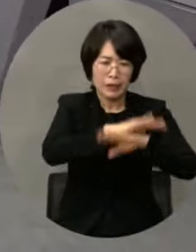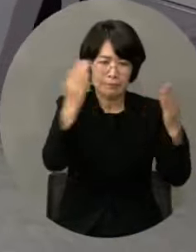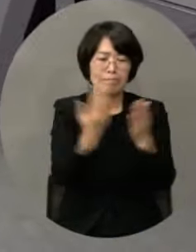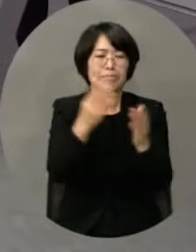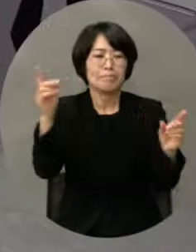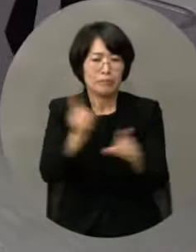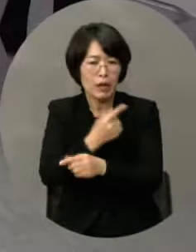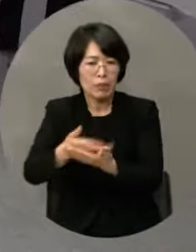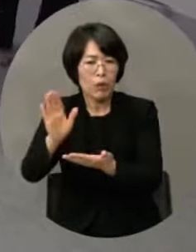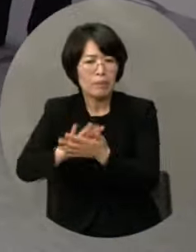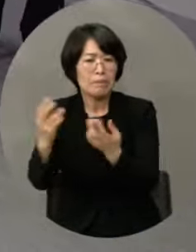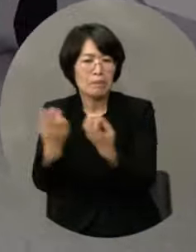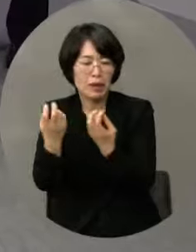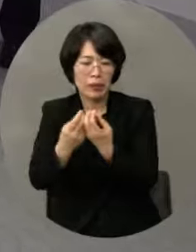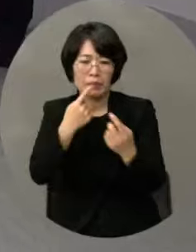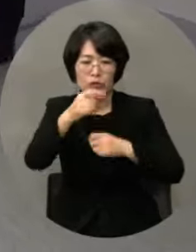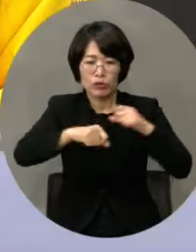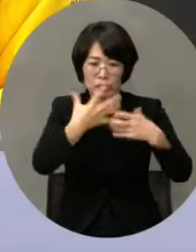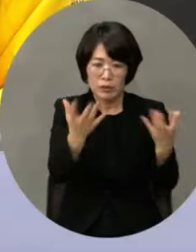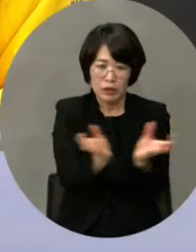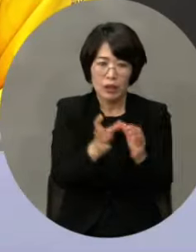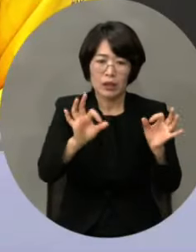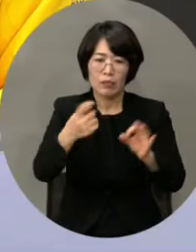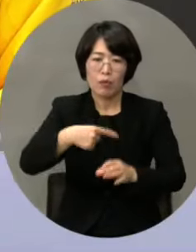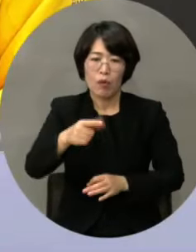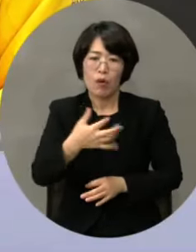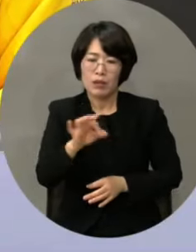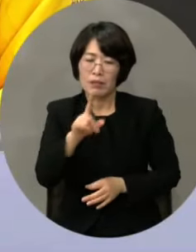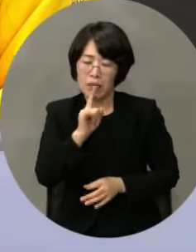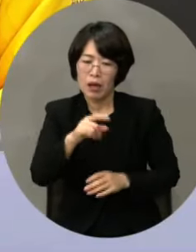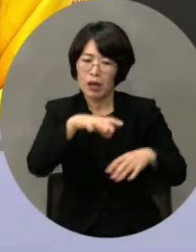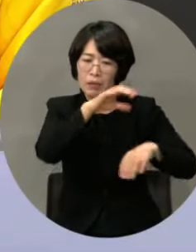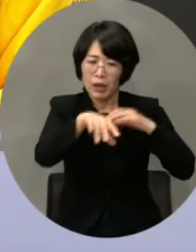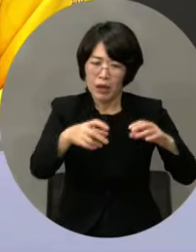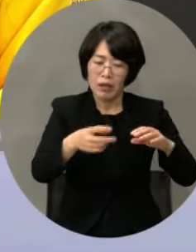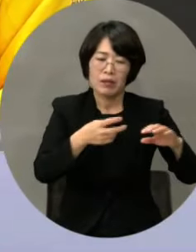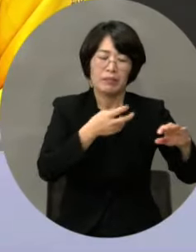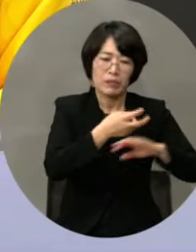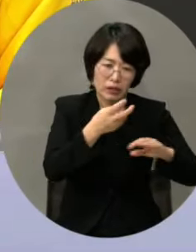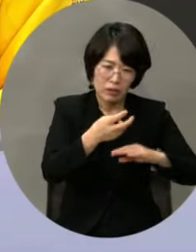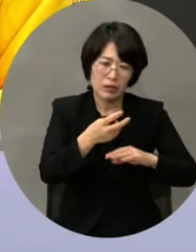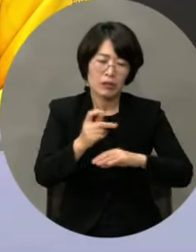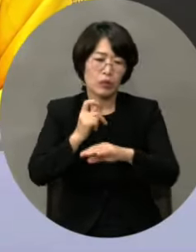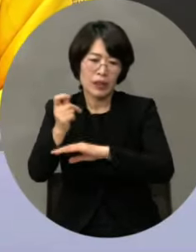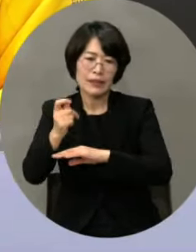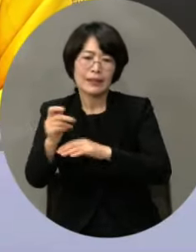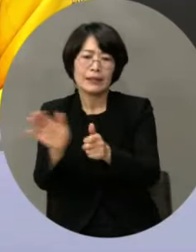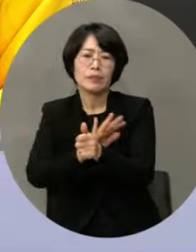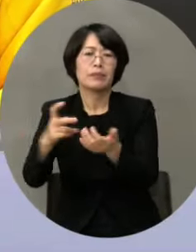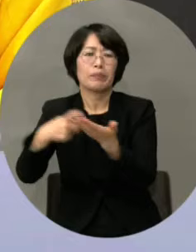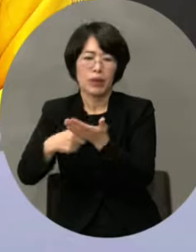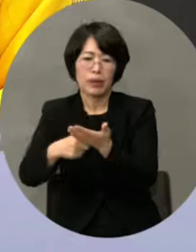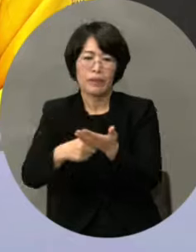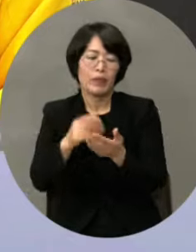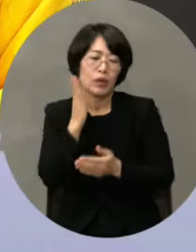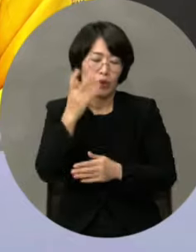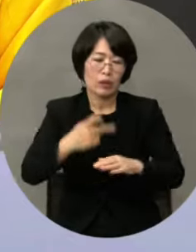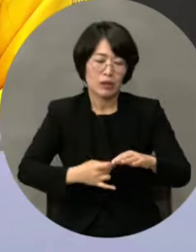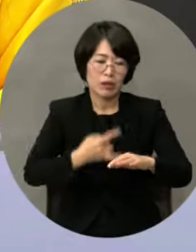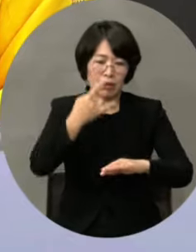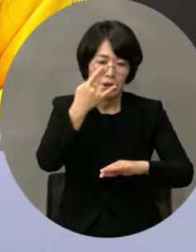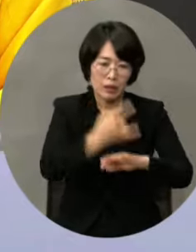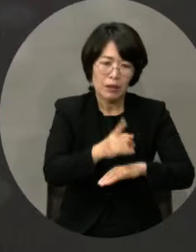개편 보완책으로 민주당 김원희 후보는 마을버스 도입과 택시 바우처 발행을, 녹색정의당 박명기